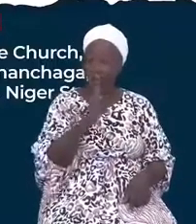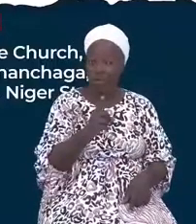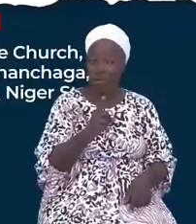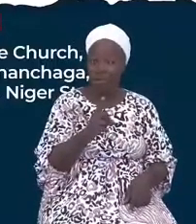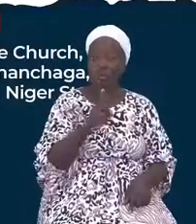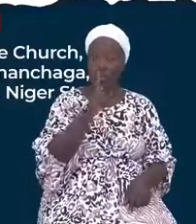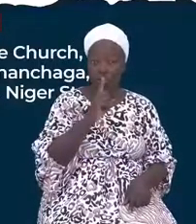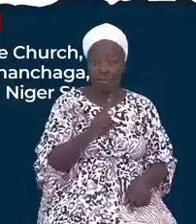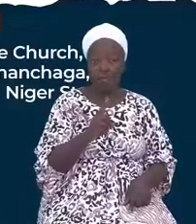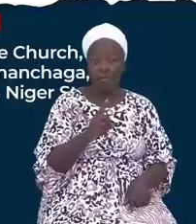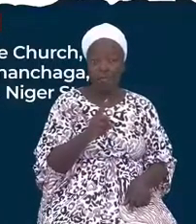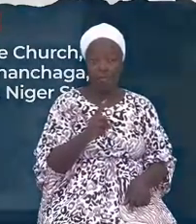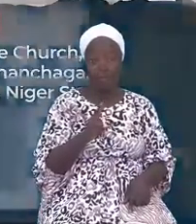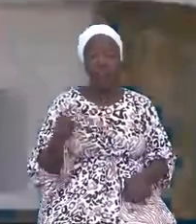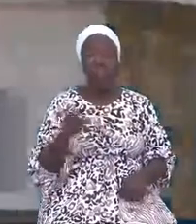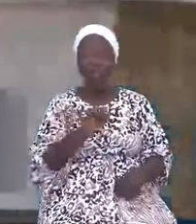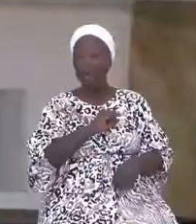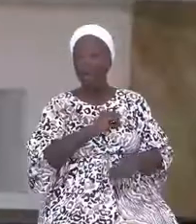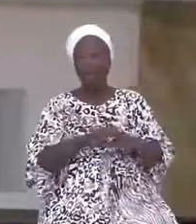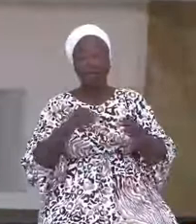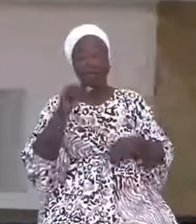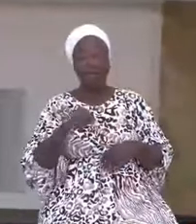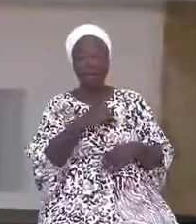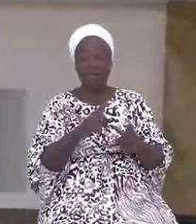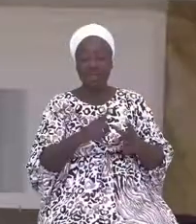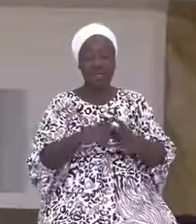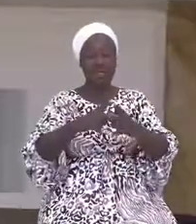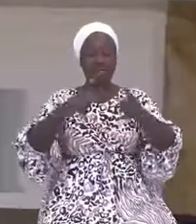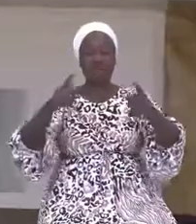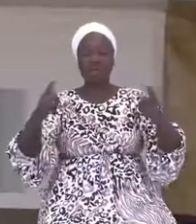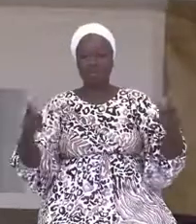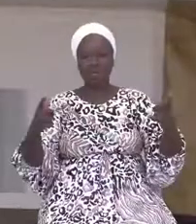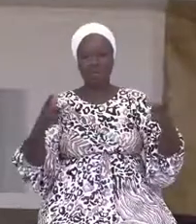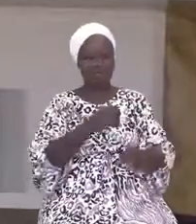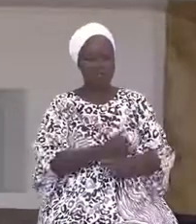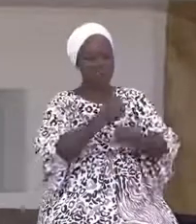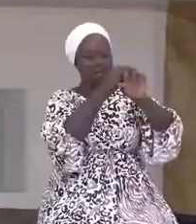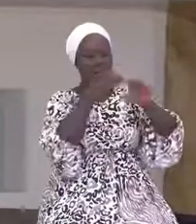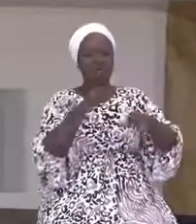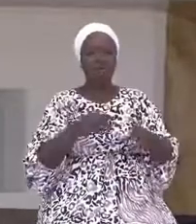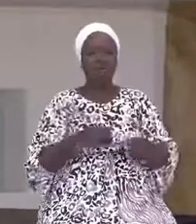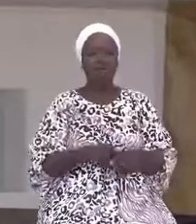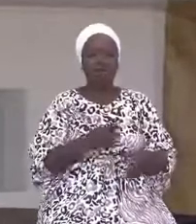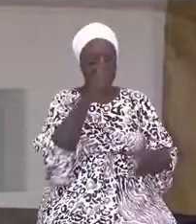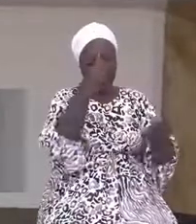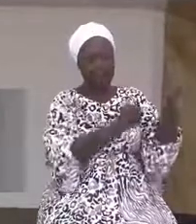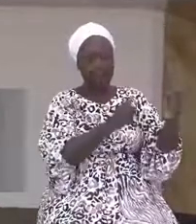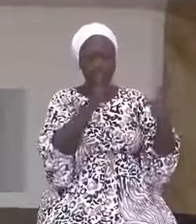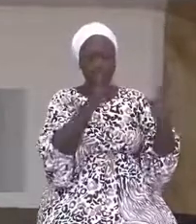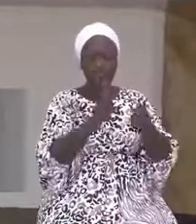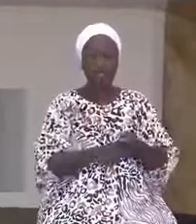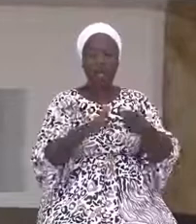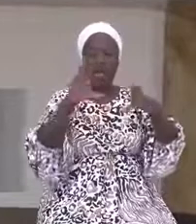enfin je n'ai pas besoin d'une grande montagne de foie pour accepter et